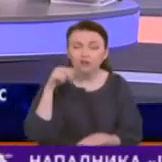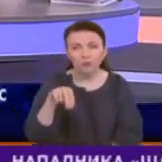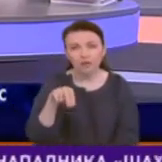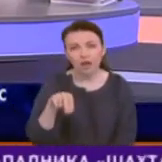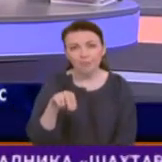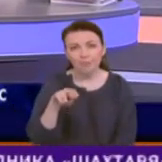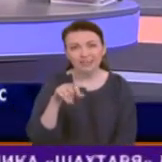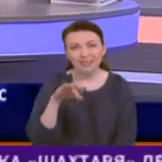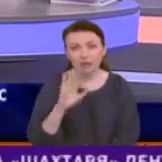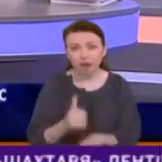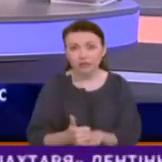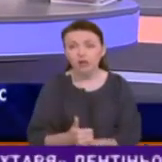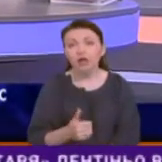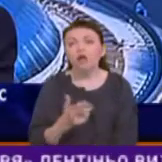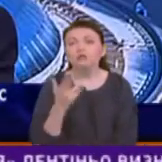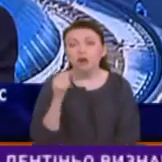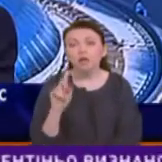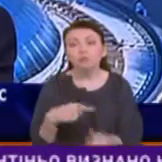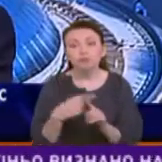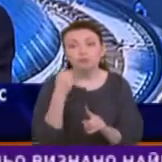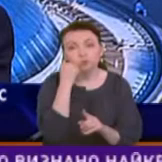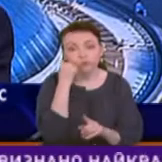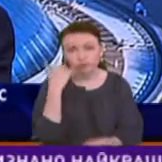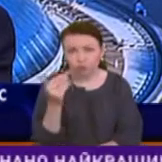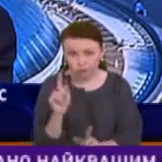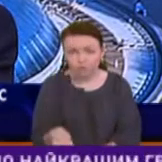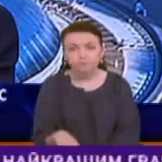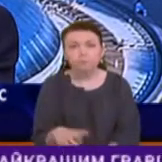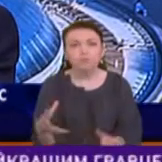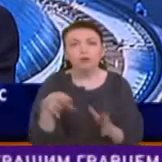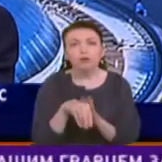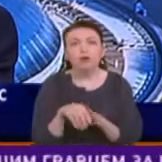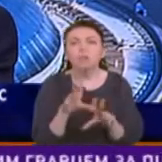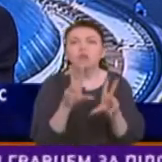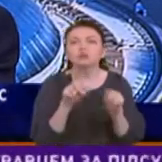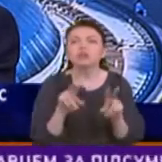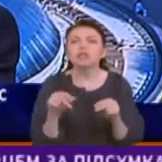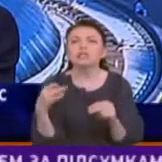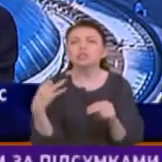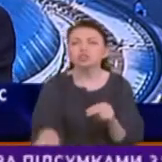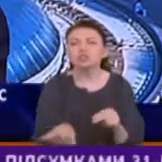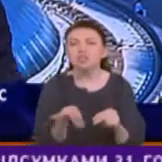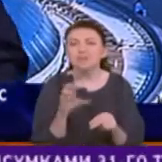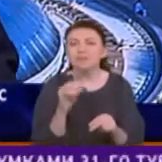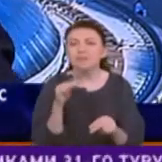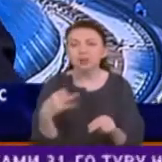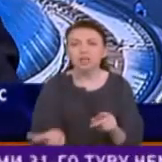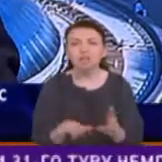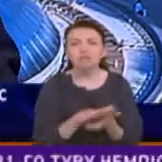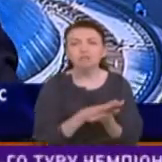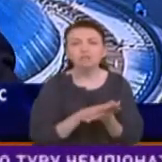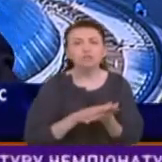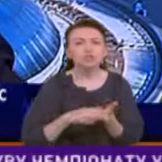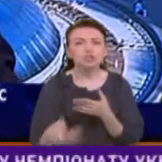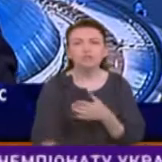плюс частина Московського патріархату. Але давайте, от дивіться, блаженніший Епіфаній та святіший Філарет не